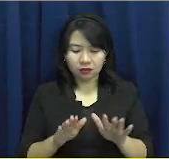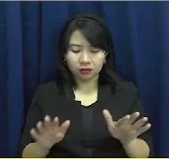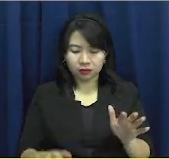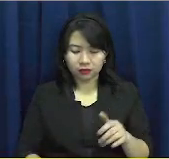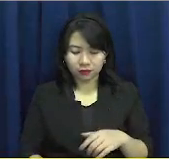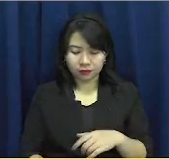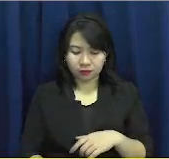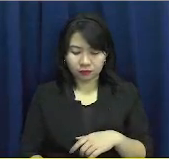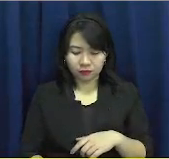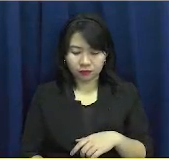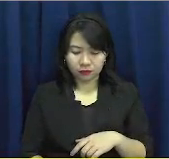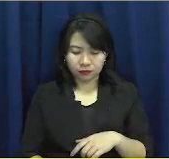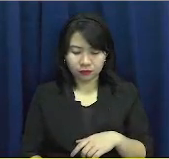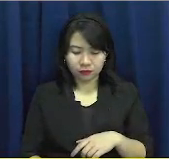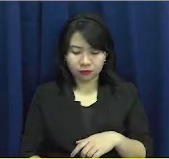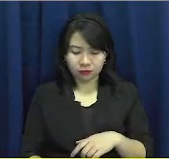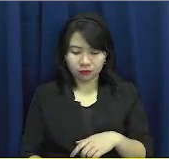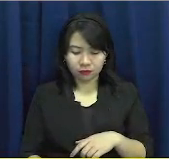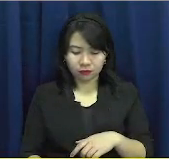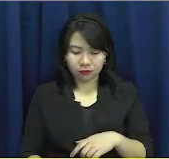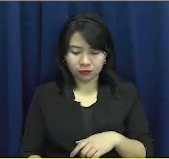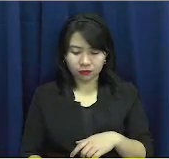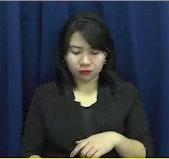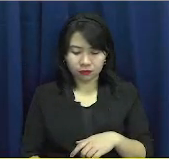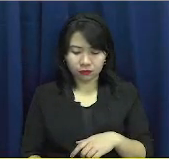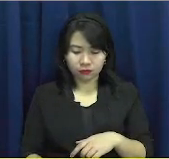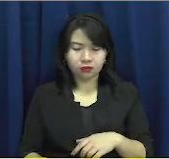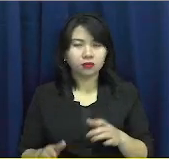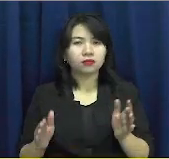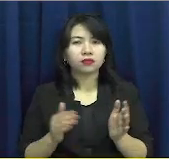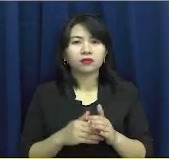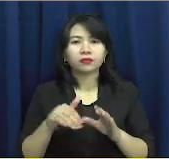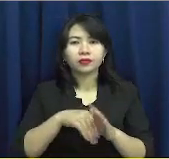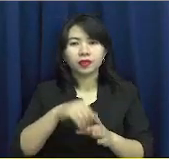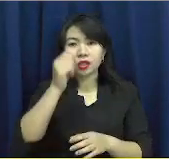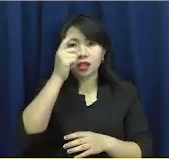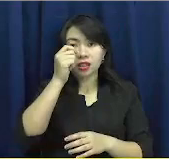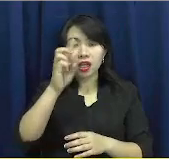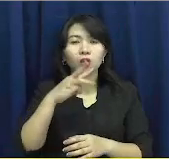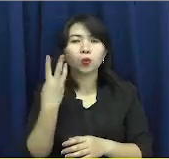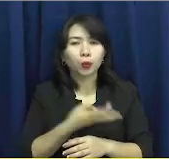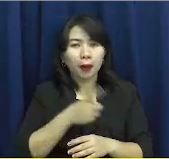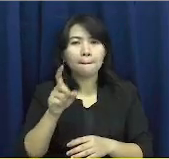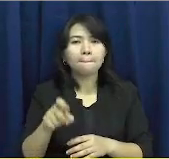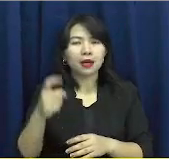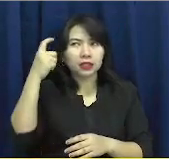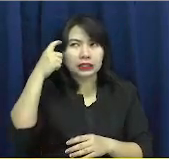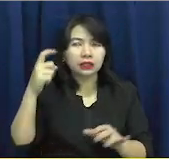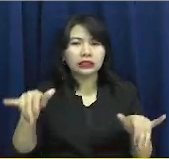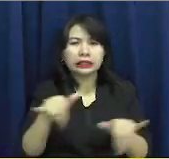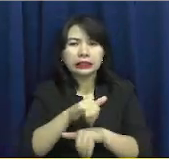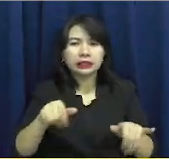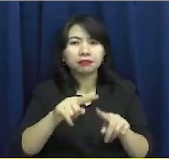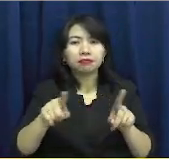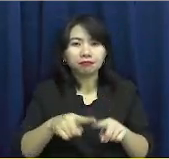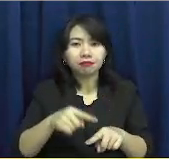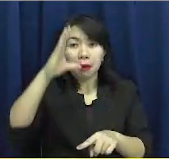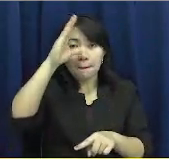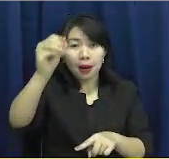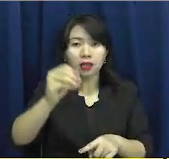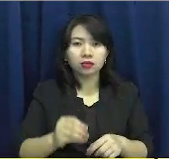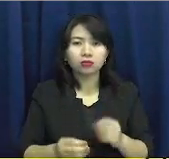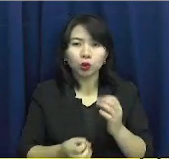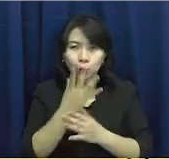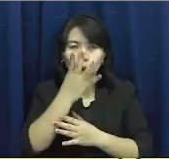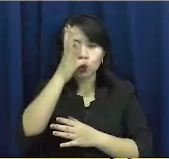see? But in understanding, sabi ng Biblia, be men. Kaya actually, kung makikita nyo po yan, kung babasahin nyo po, the order of